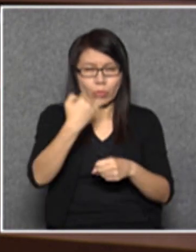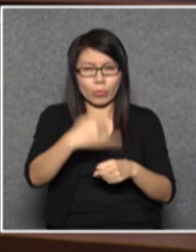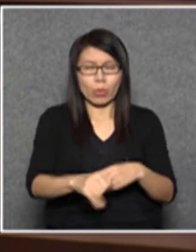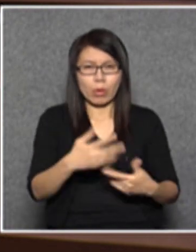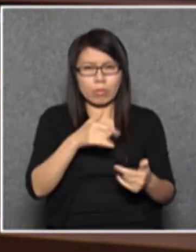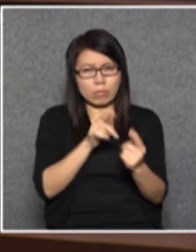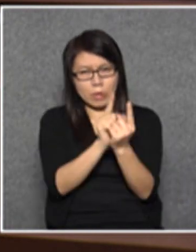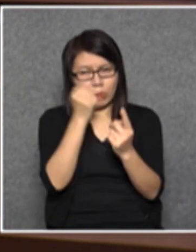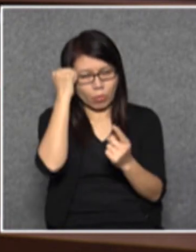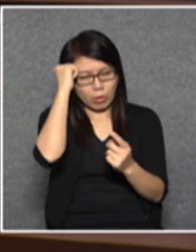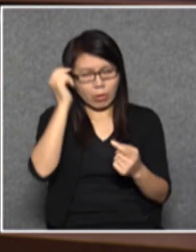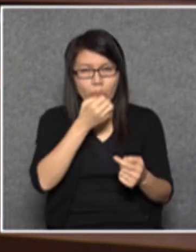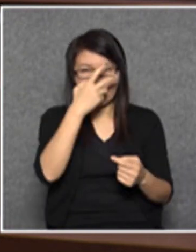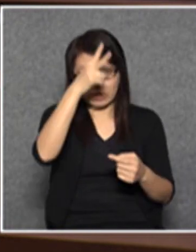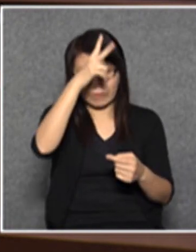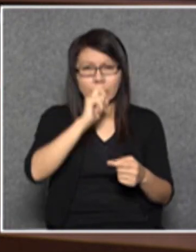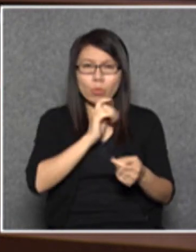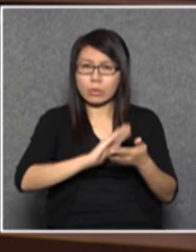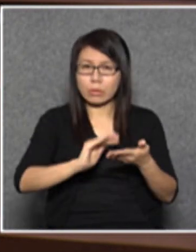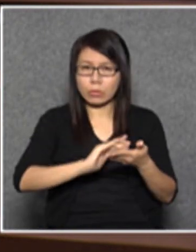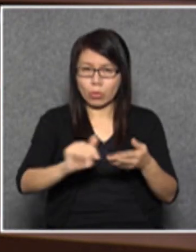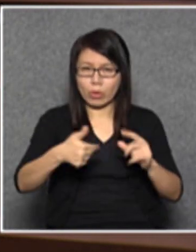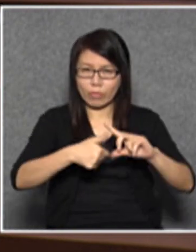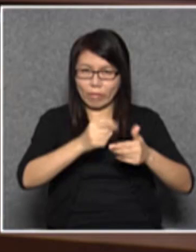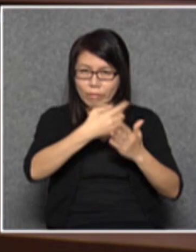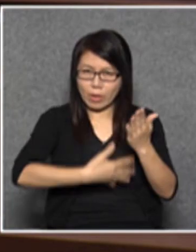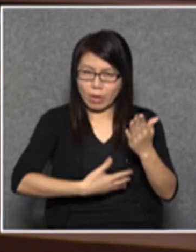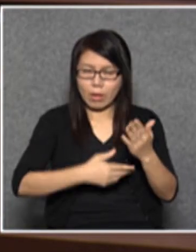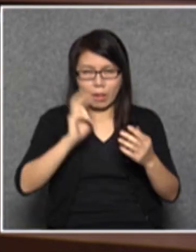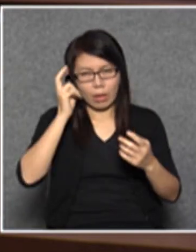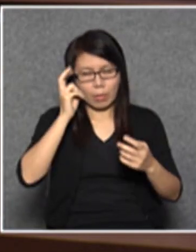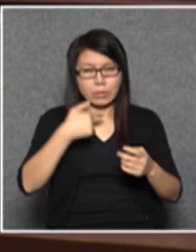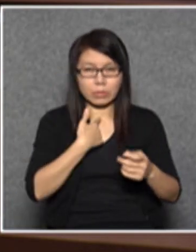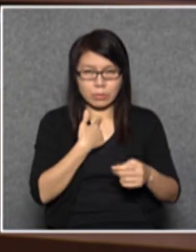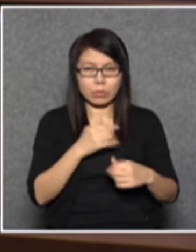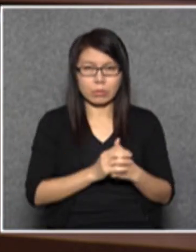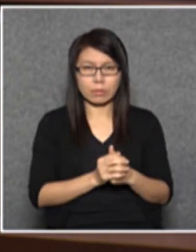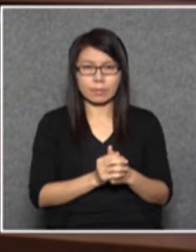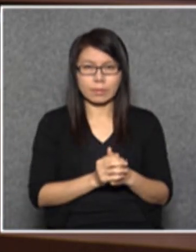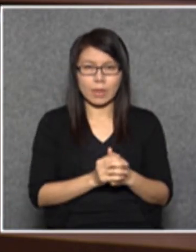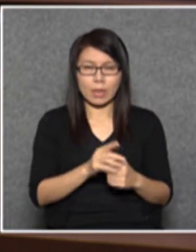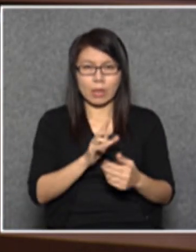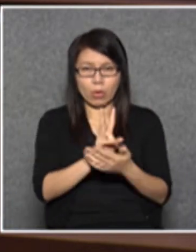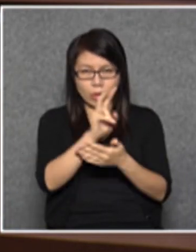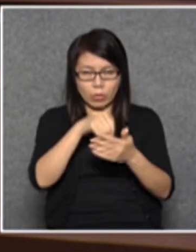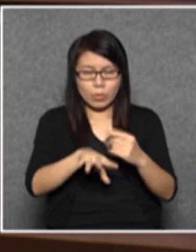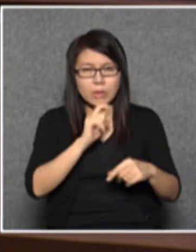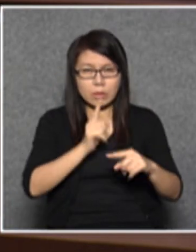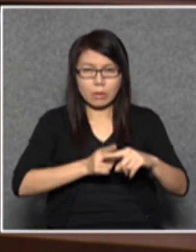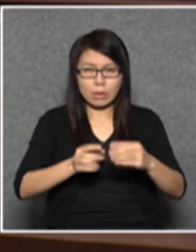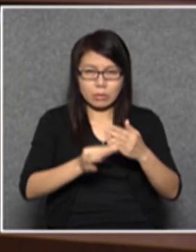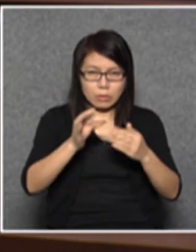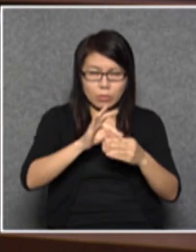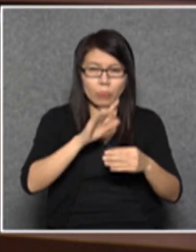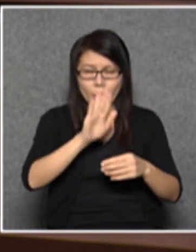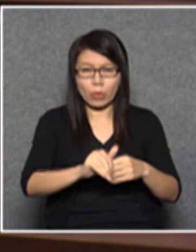難咧，究竟特區政府有咩具體嘅措施同埋辦法，佢哋喺起碼任內咧爭取到啲進步，係我哋 overcome